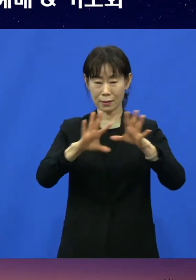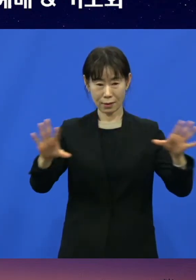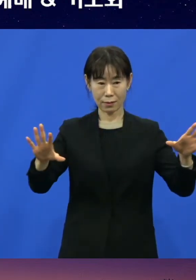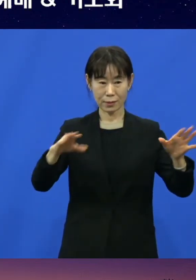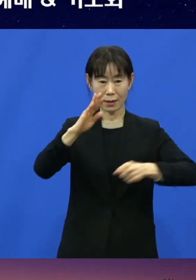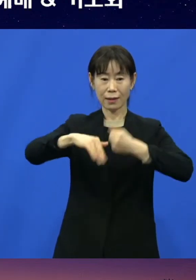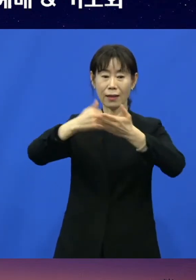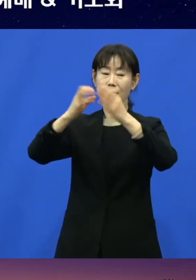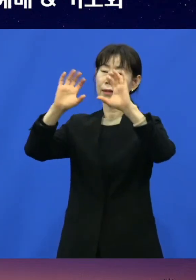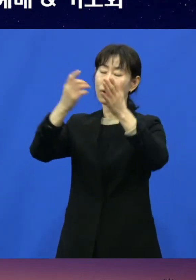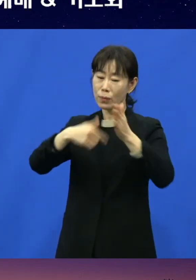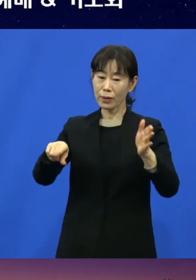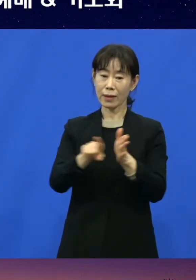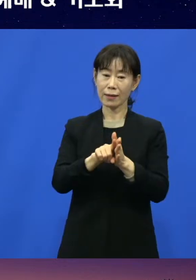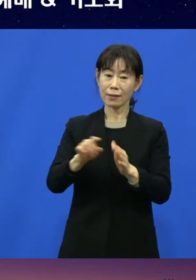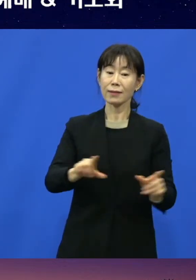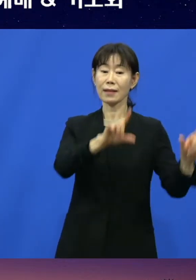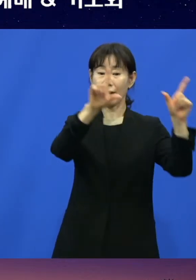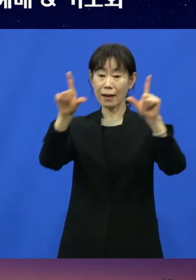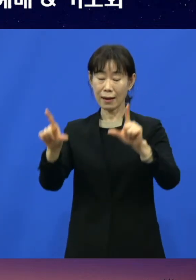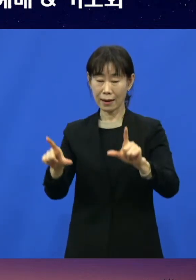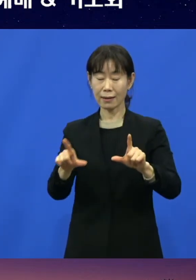위해서 살아가는 자들로